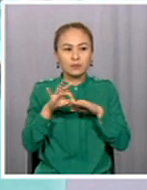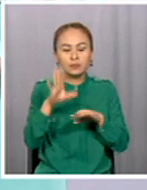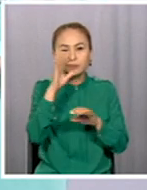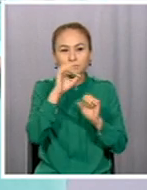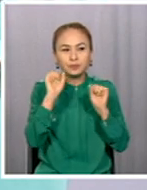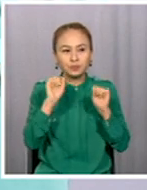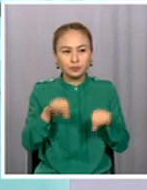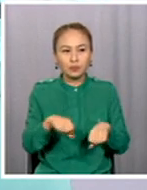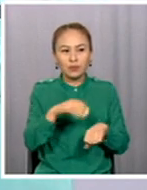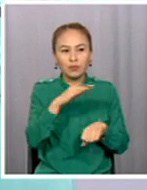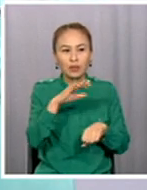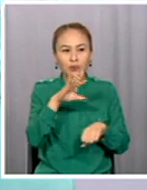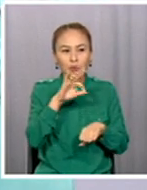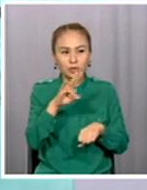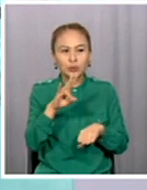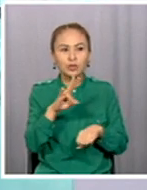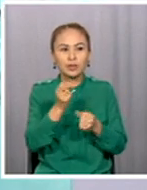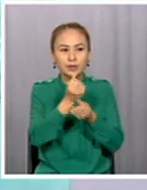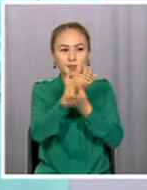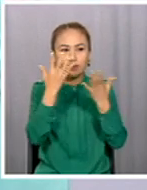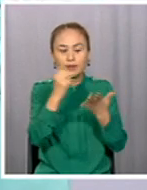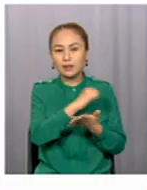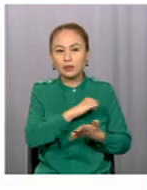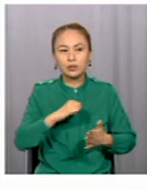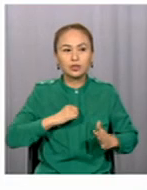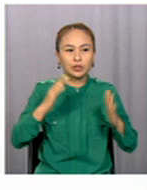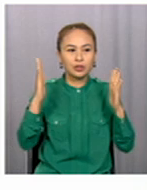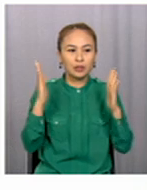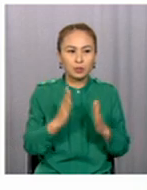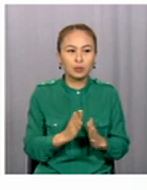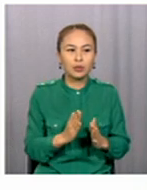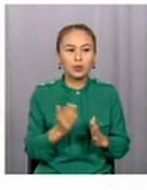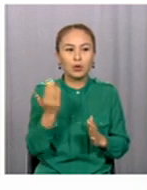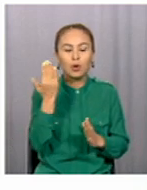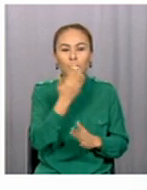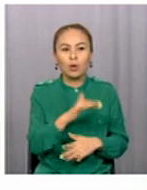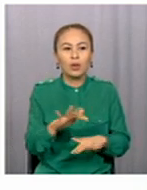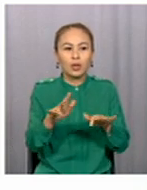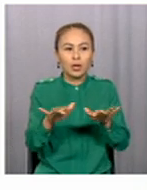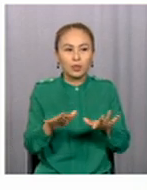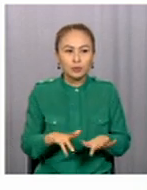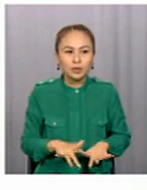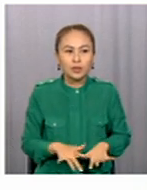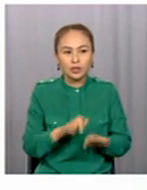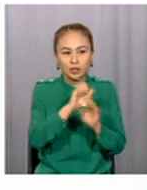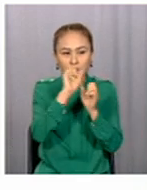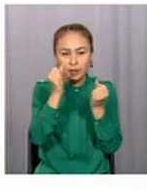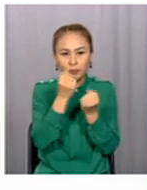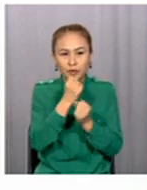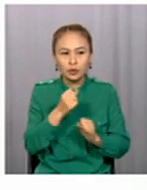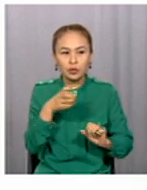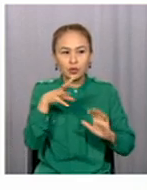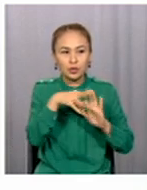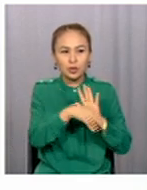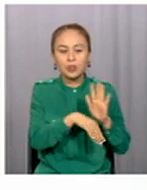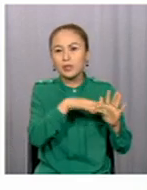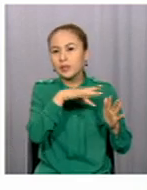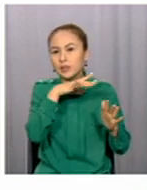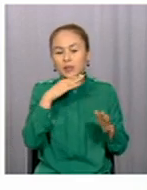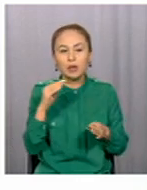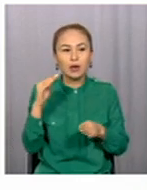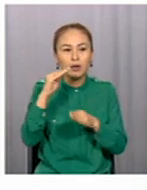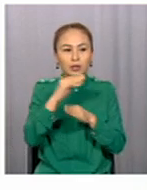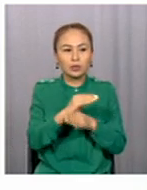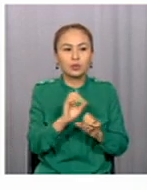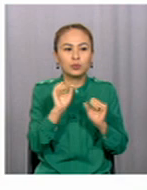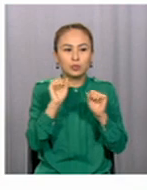мүмкін. Фотон жарықтың ең кішкентай бөлігі. Ол компьютердің жылдамдығын